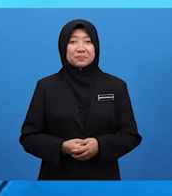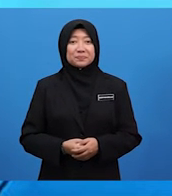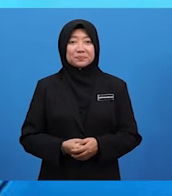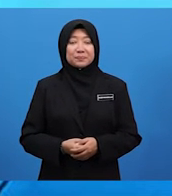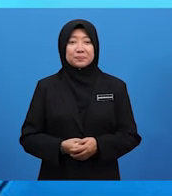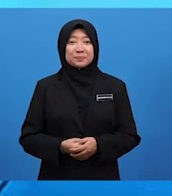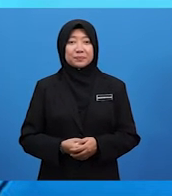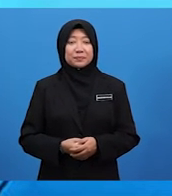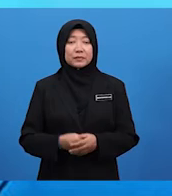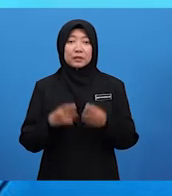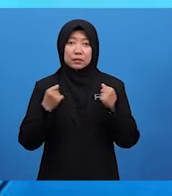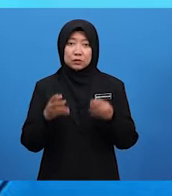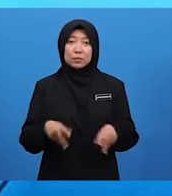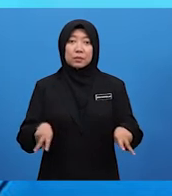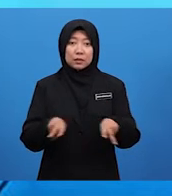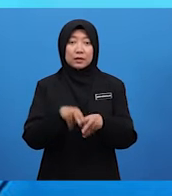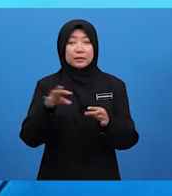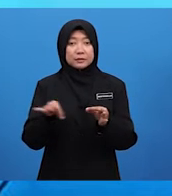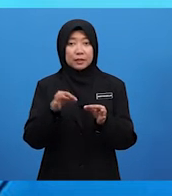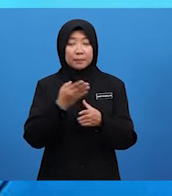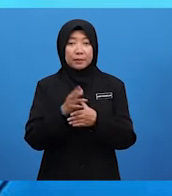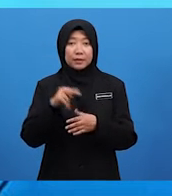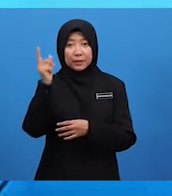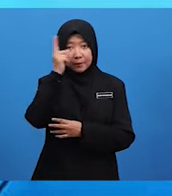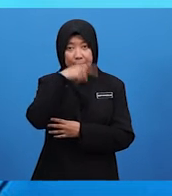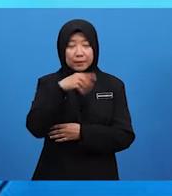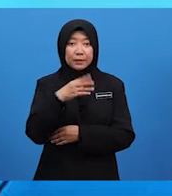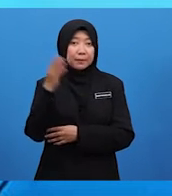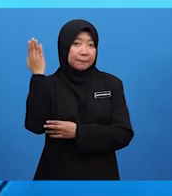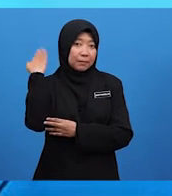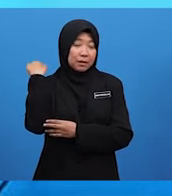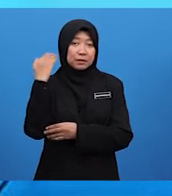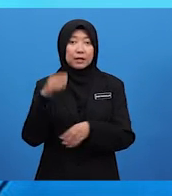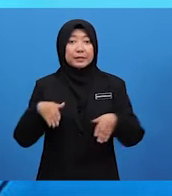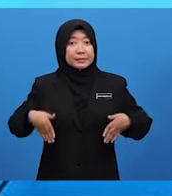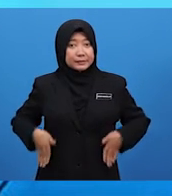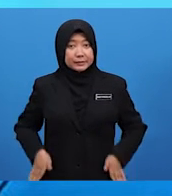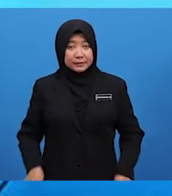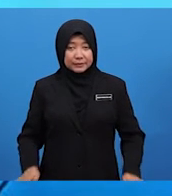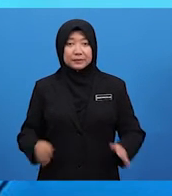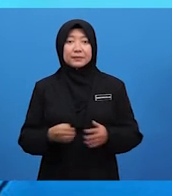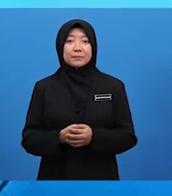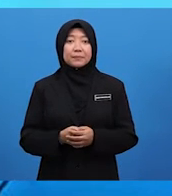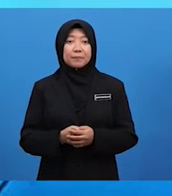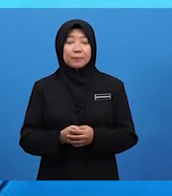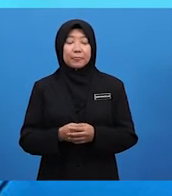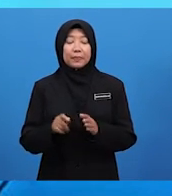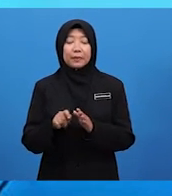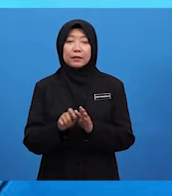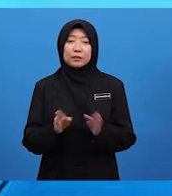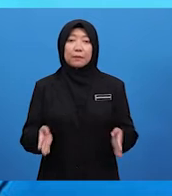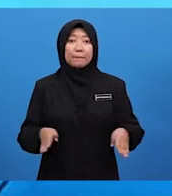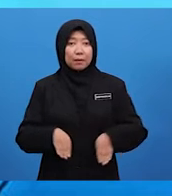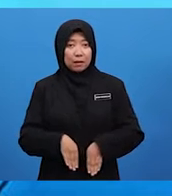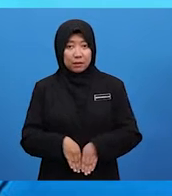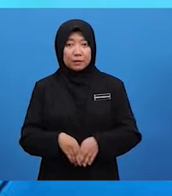Lisu pemadan akan dijahit pada bahagian hadapan dan belakang skirt. Manakala lisu terbalik pula